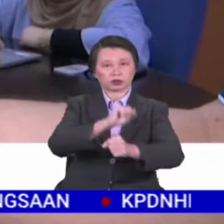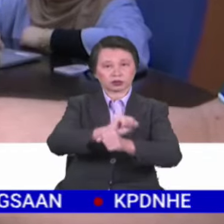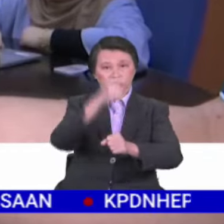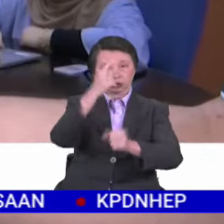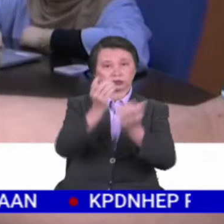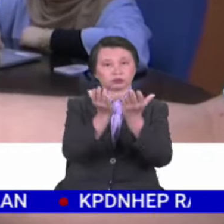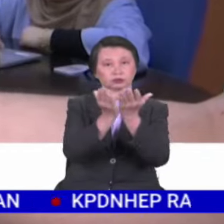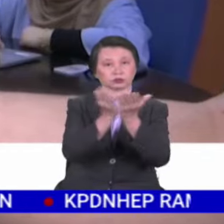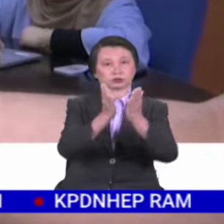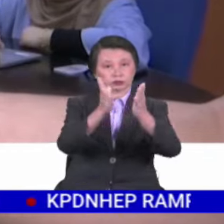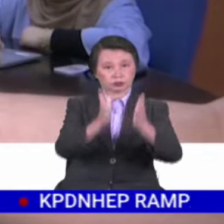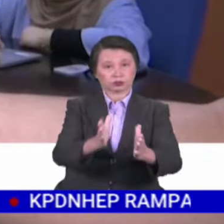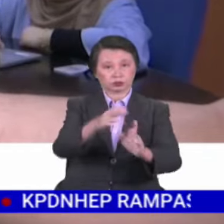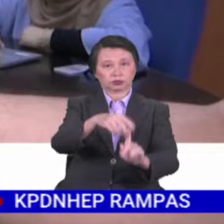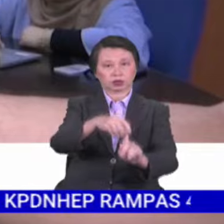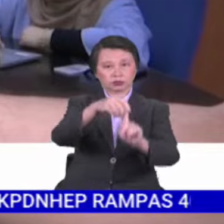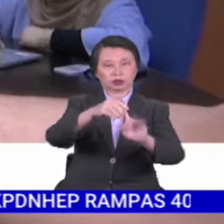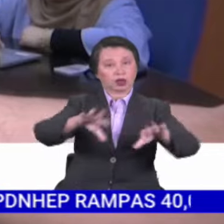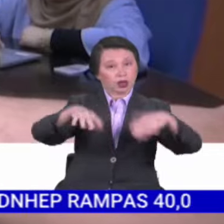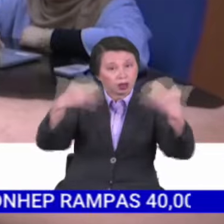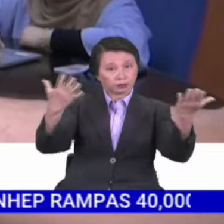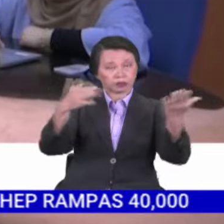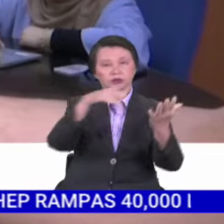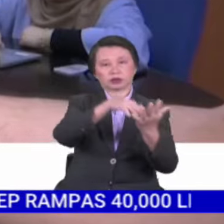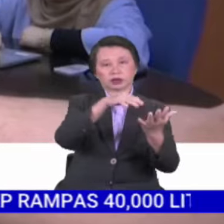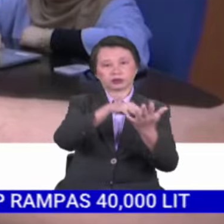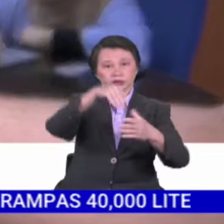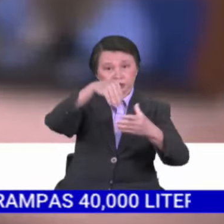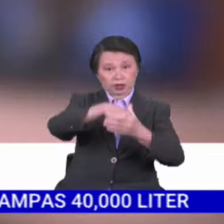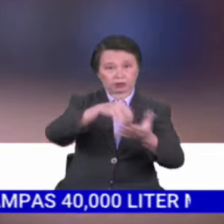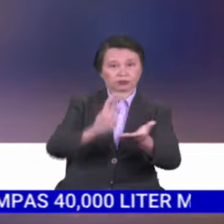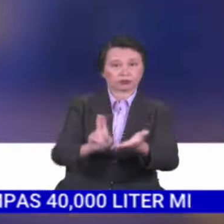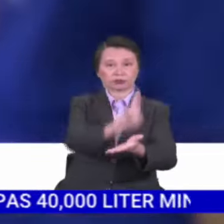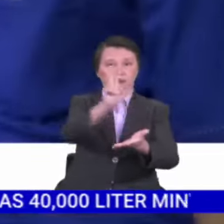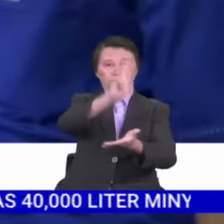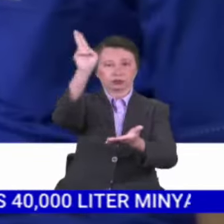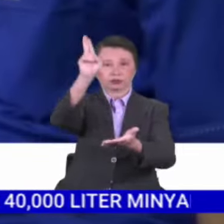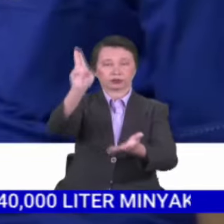mahasiswa, terutamanya yang baru tamat pengajian di universiti.